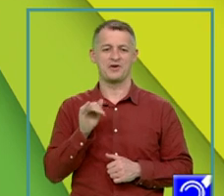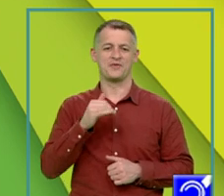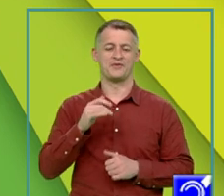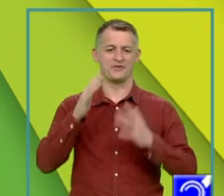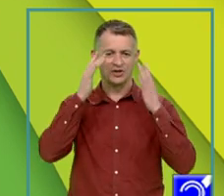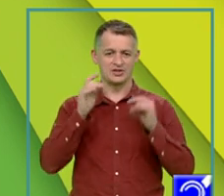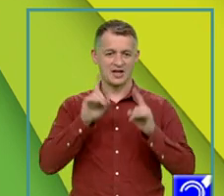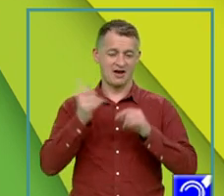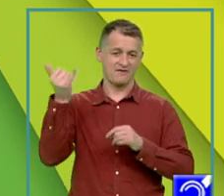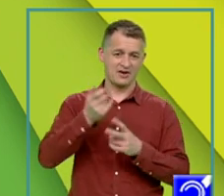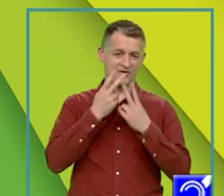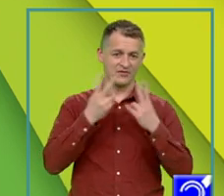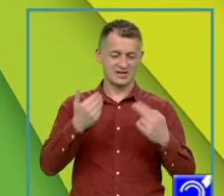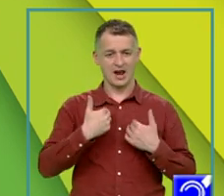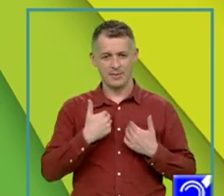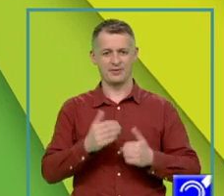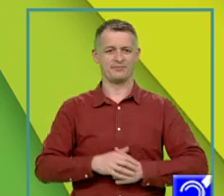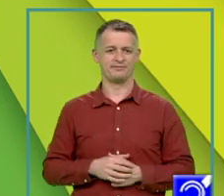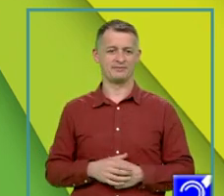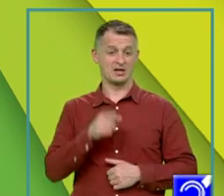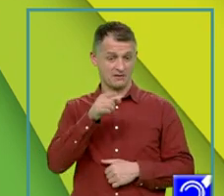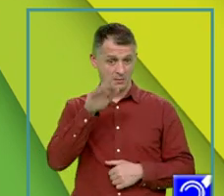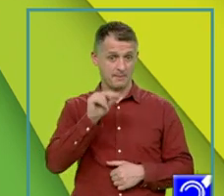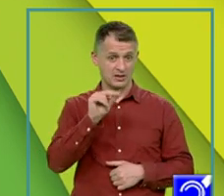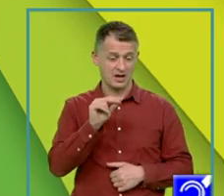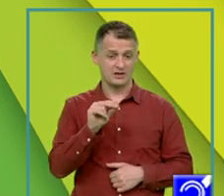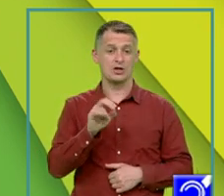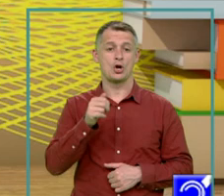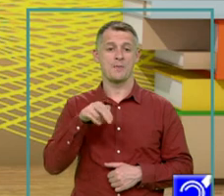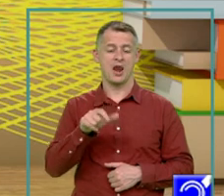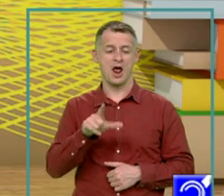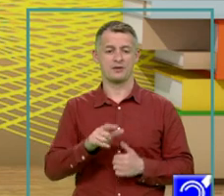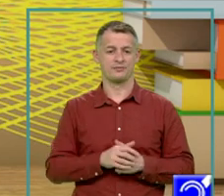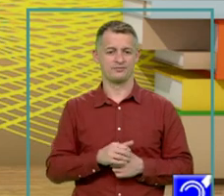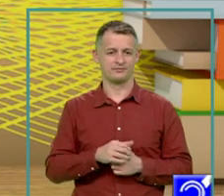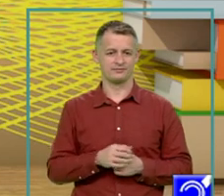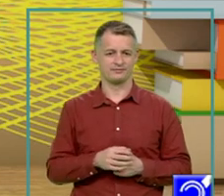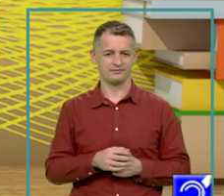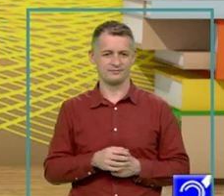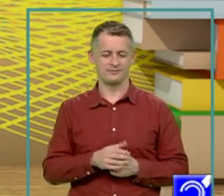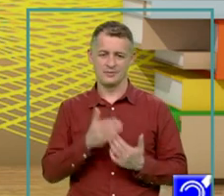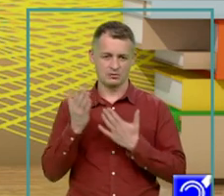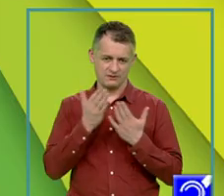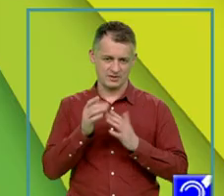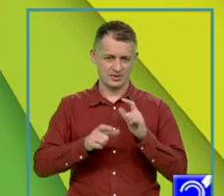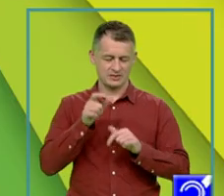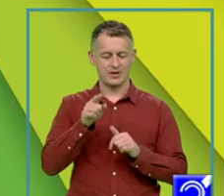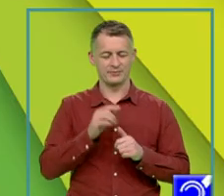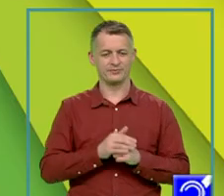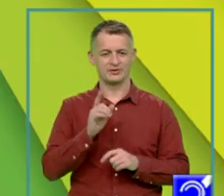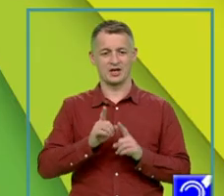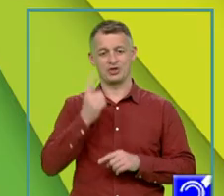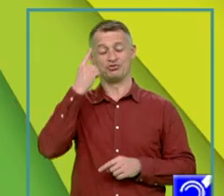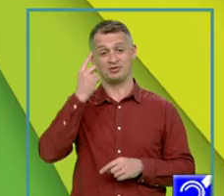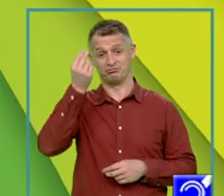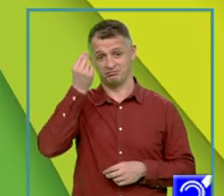veni în vizită la mine aici avem un predicat nominal vom studia dacă nu cumva a studia deja dacă știți că deja